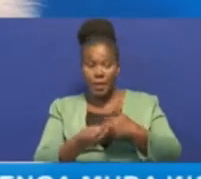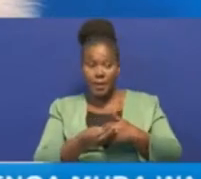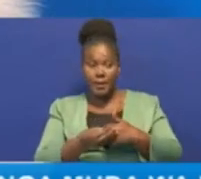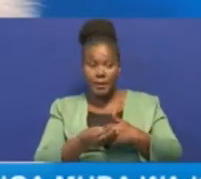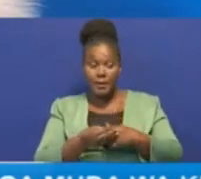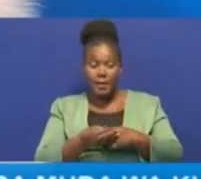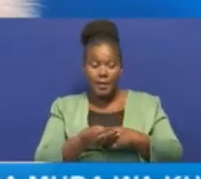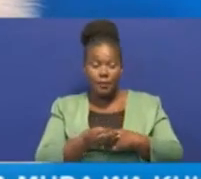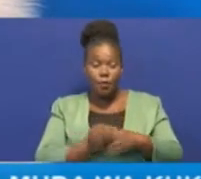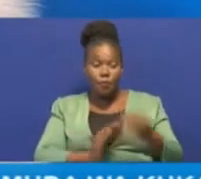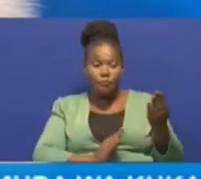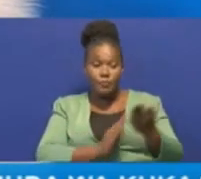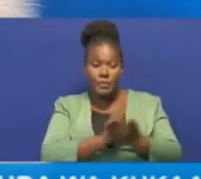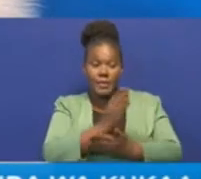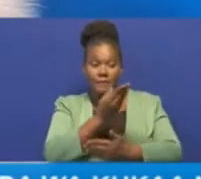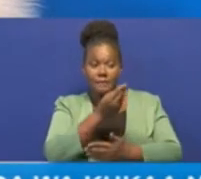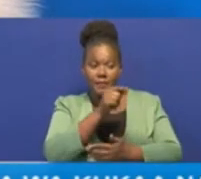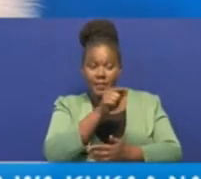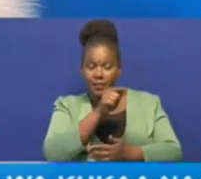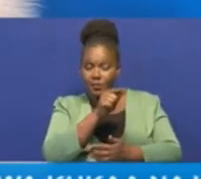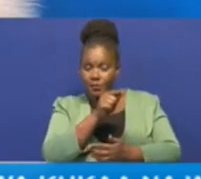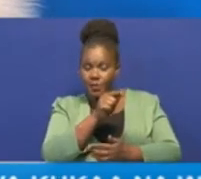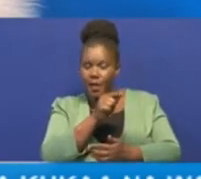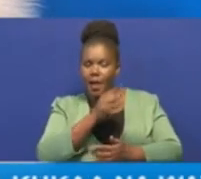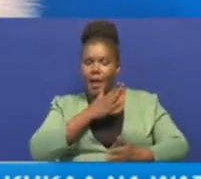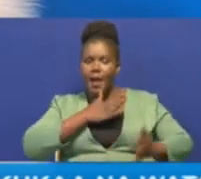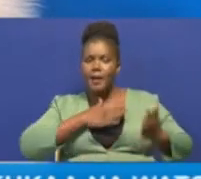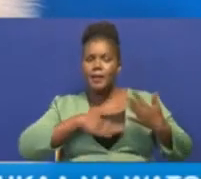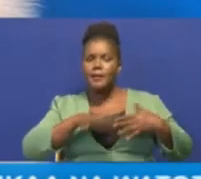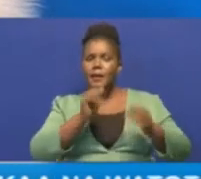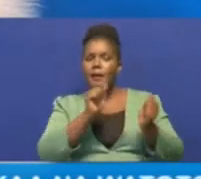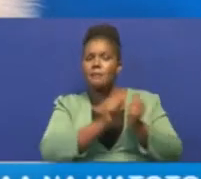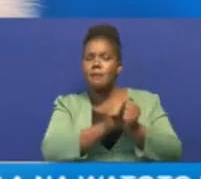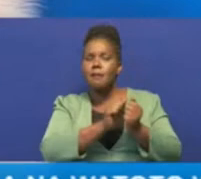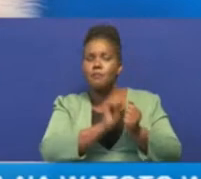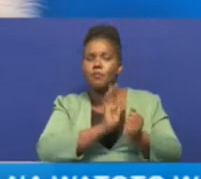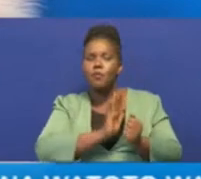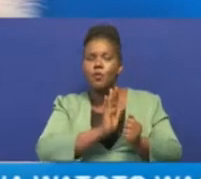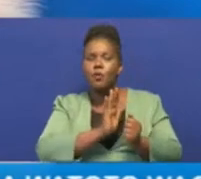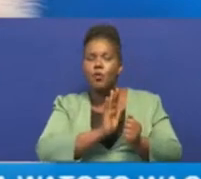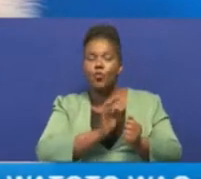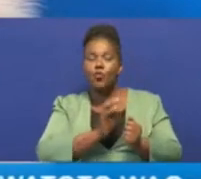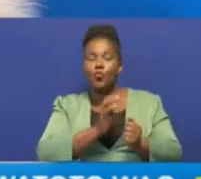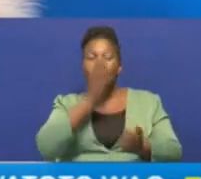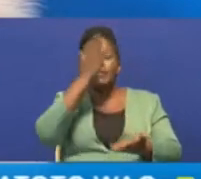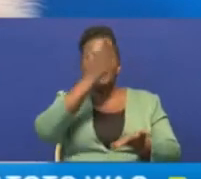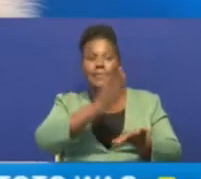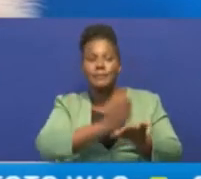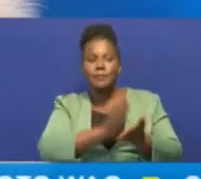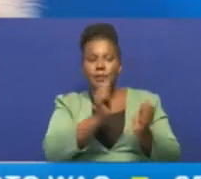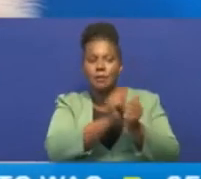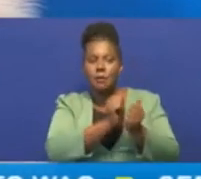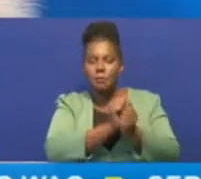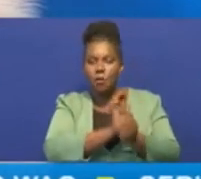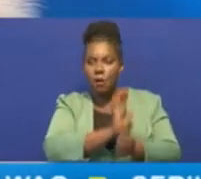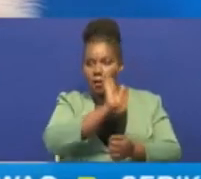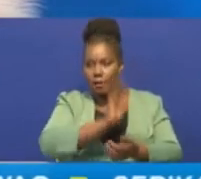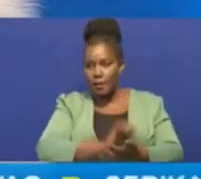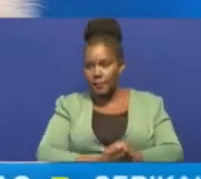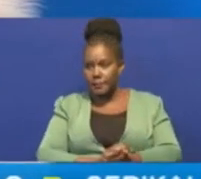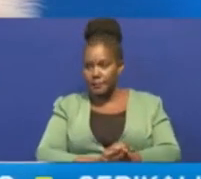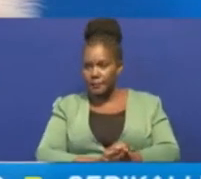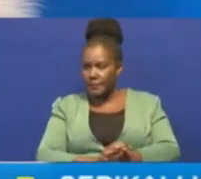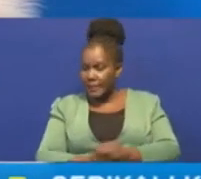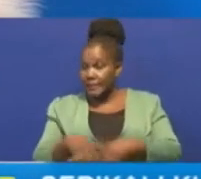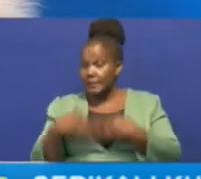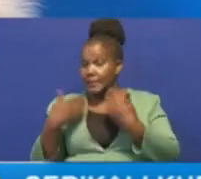kweli. Asa likiwa jepesi ambalo halikusukumi pengine sio ambalo